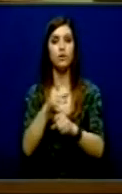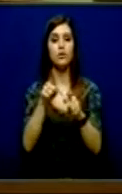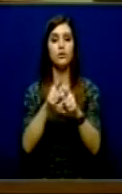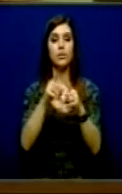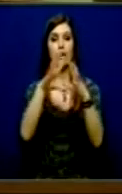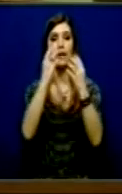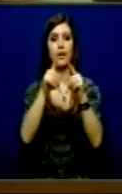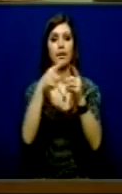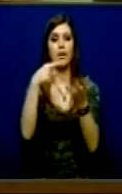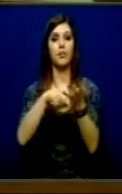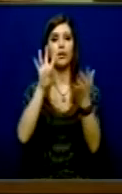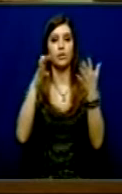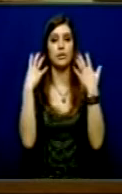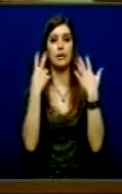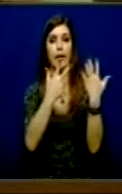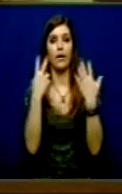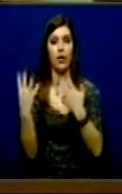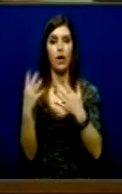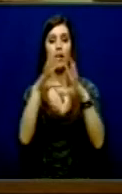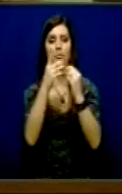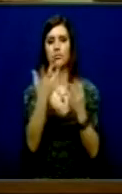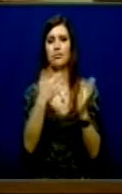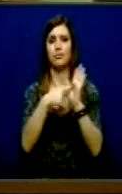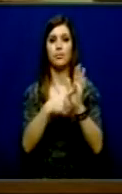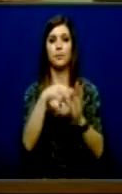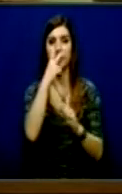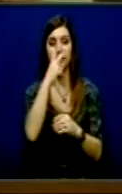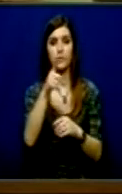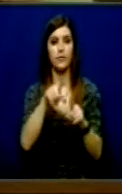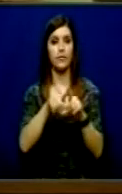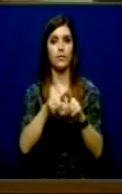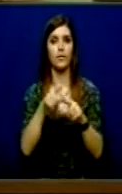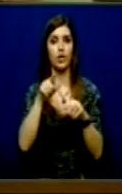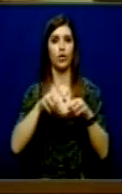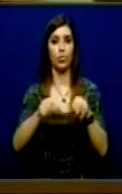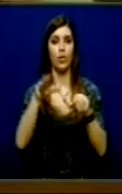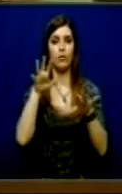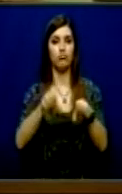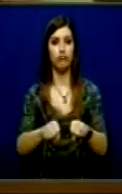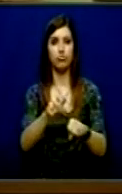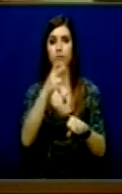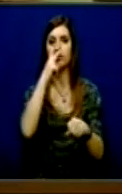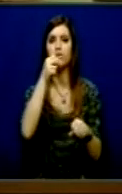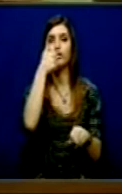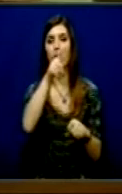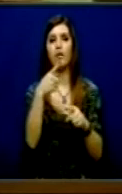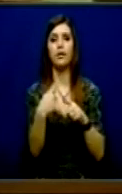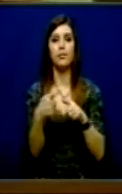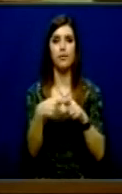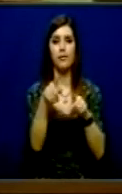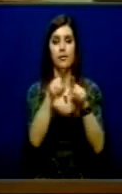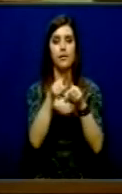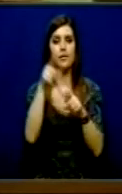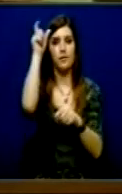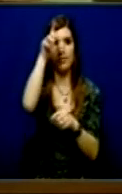Kosovës së vitit 1989. Në këtë mënyrë, ky suprimim i autonomisë së Kosovës është bërë me ndryshimet kushtetuese që bëri Serbia